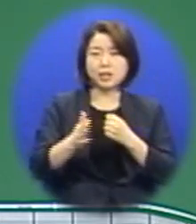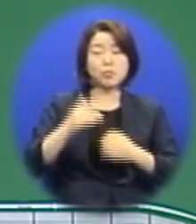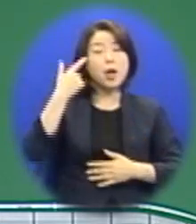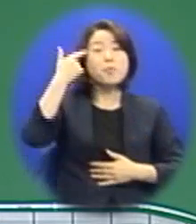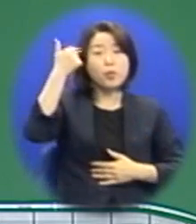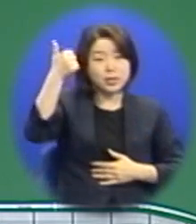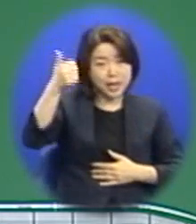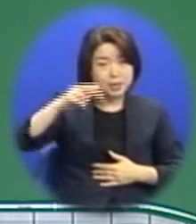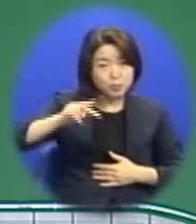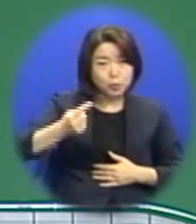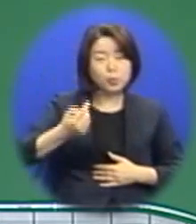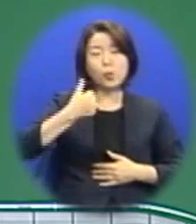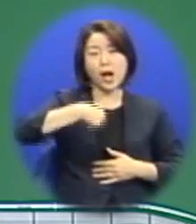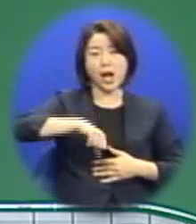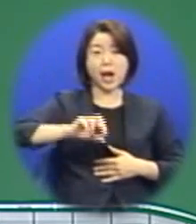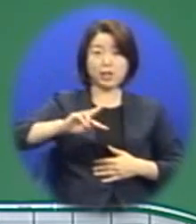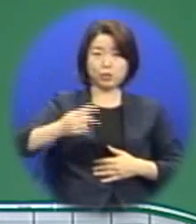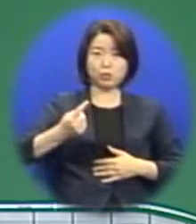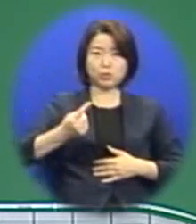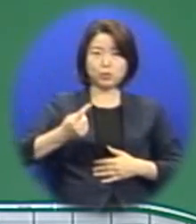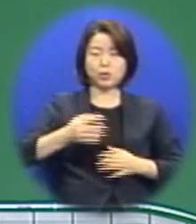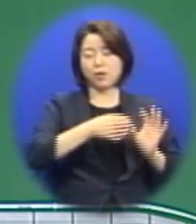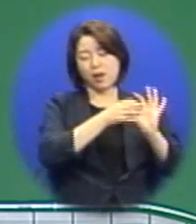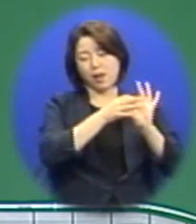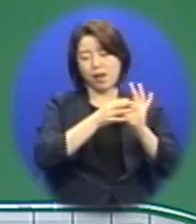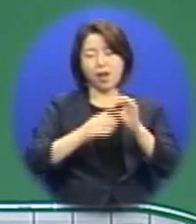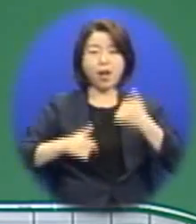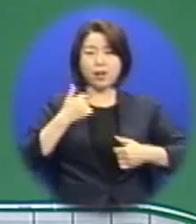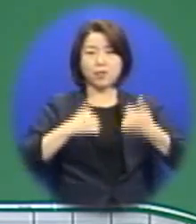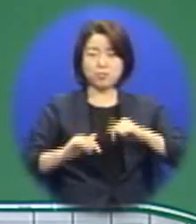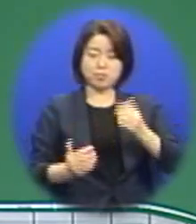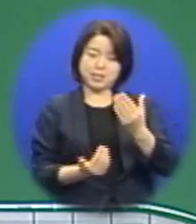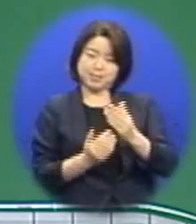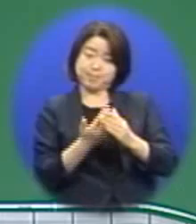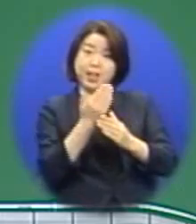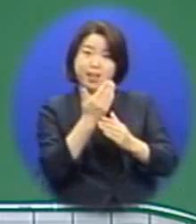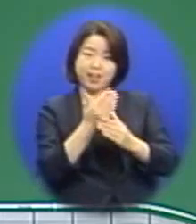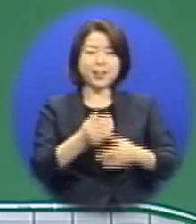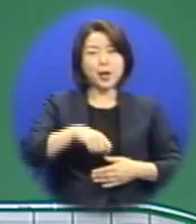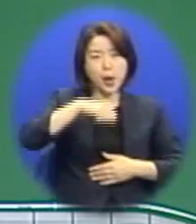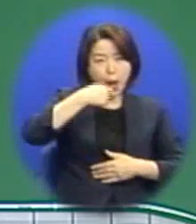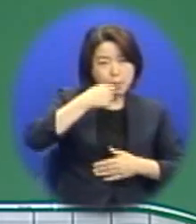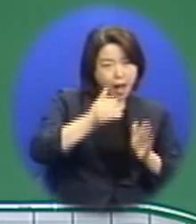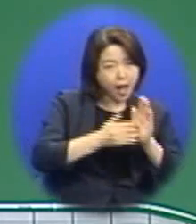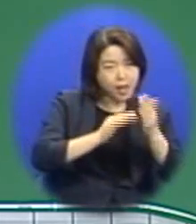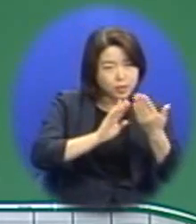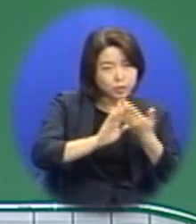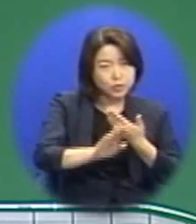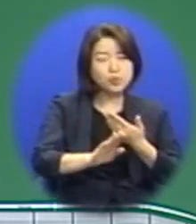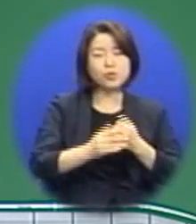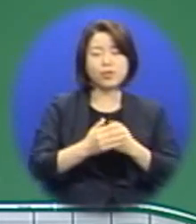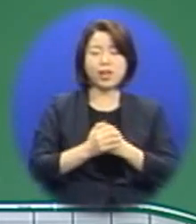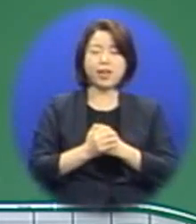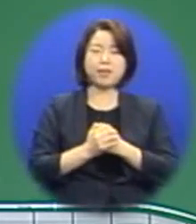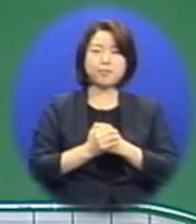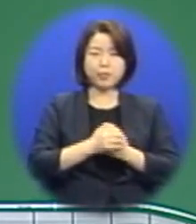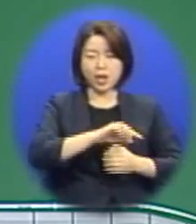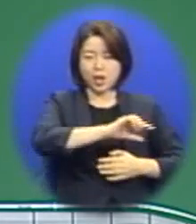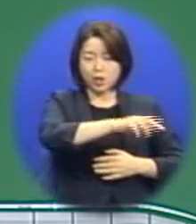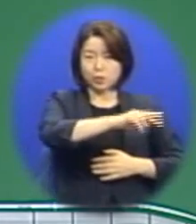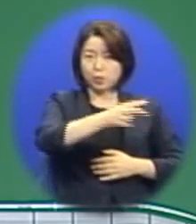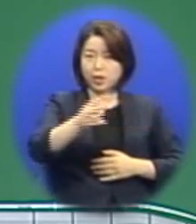아들도 너무나 기쁨이 일어나기 시작했어요. 식사하면서 식사기도 끝나고 나면 돌아가면서